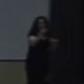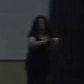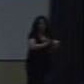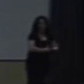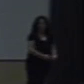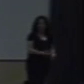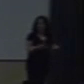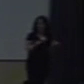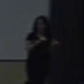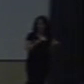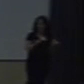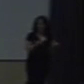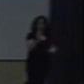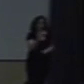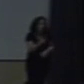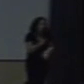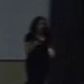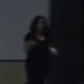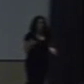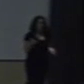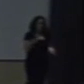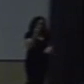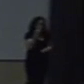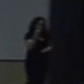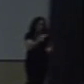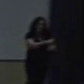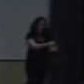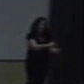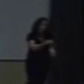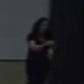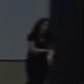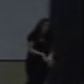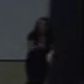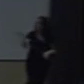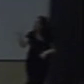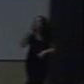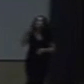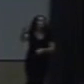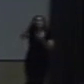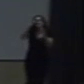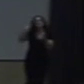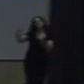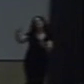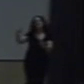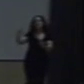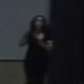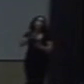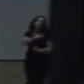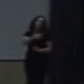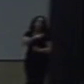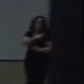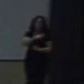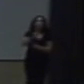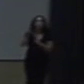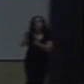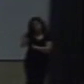d'això, fa algú més interessant. Exacte. Vostè el que s'ha d'imaginar és, imagini's que Martí Anglada... No, tingui... tracten de tu, Que... Tu imagina que Martí